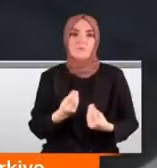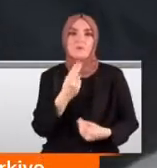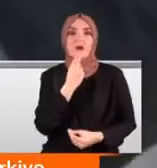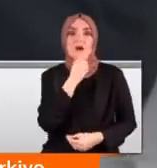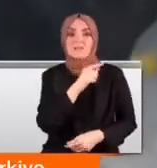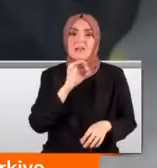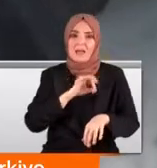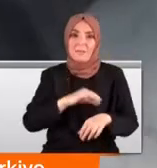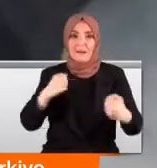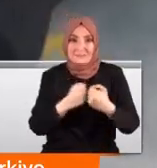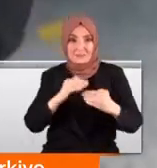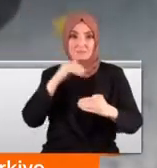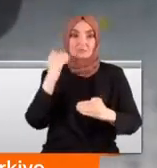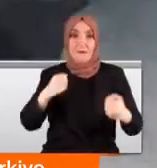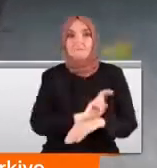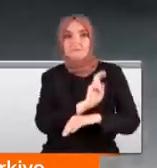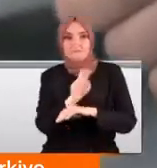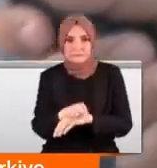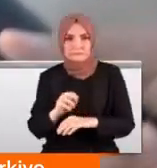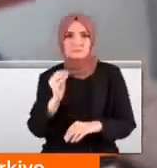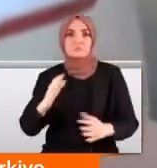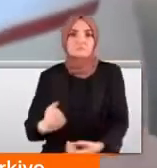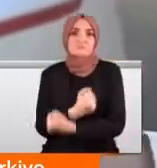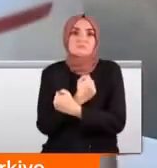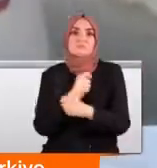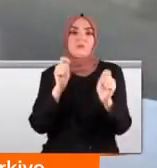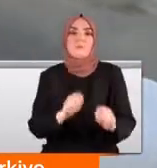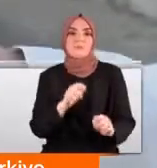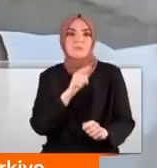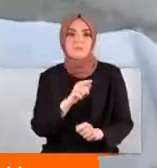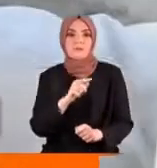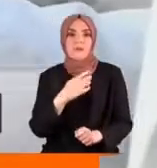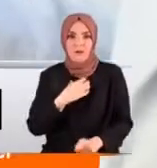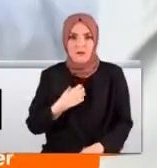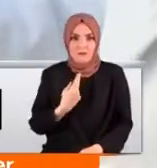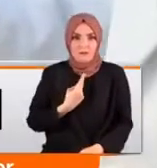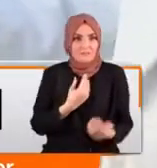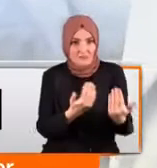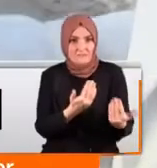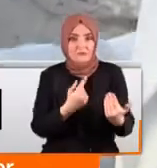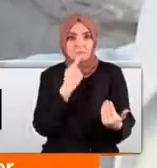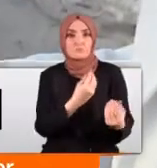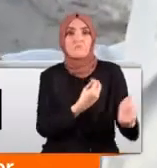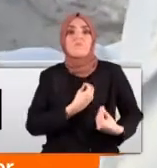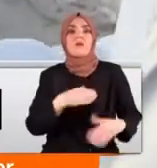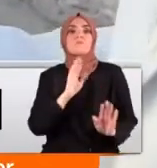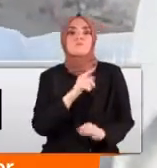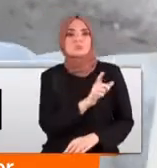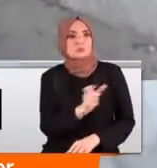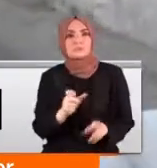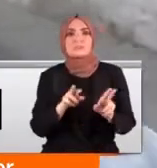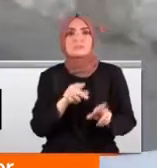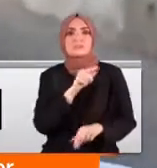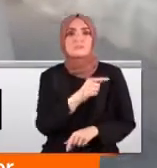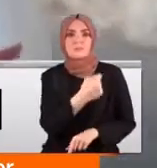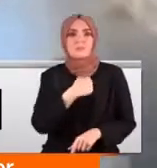diyorum vermiyor, ver diyorum vermiyor. Bu bir resmen cinayet yani. Sen annesine nasıl çocuğunu vermezsin? Neden vermiyorsun? Vermiyor, sen sakin